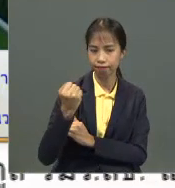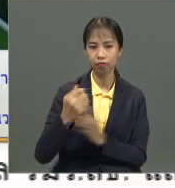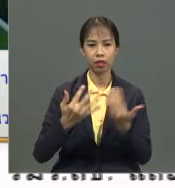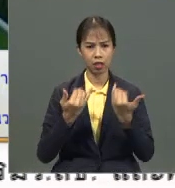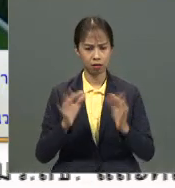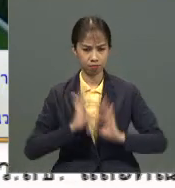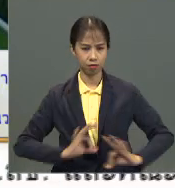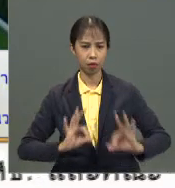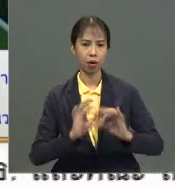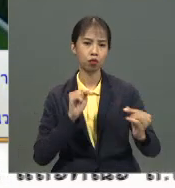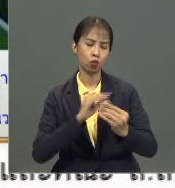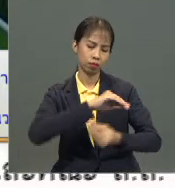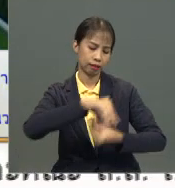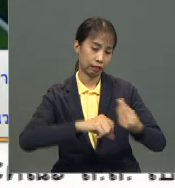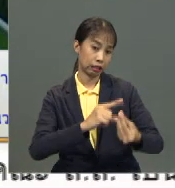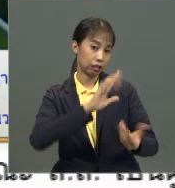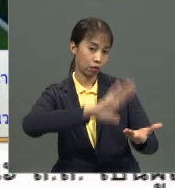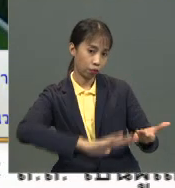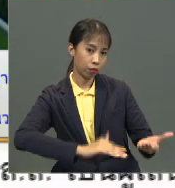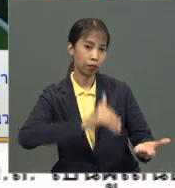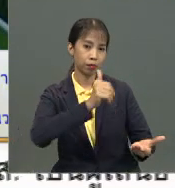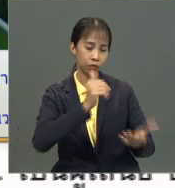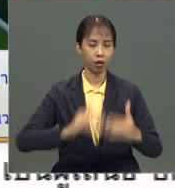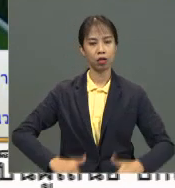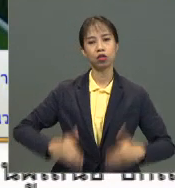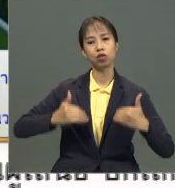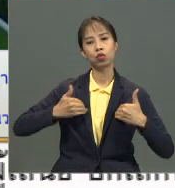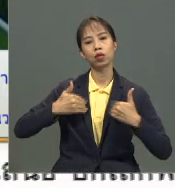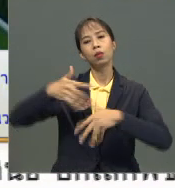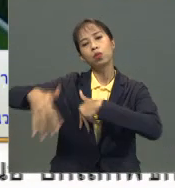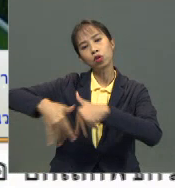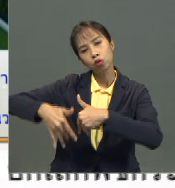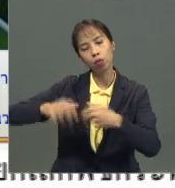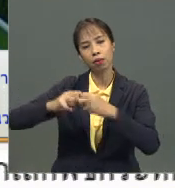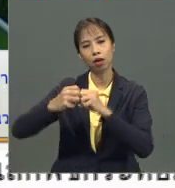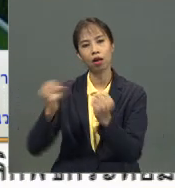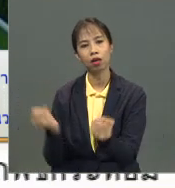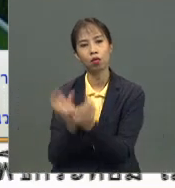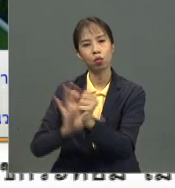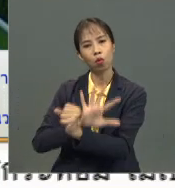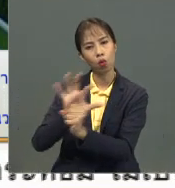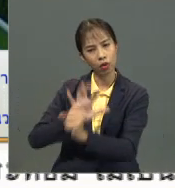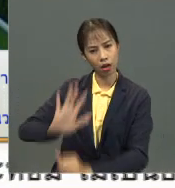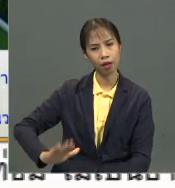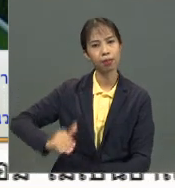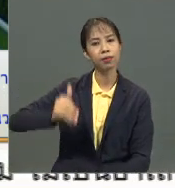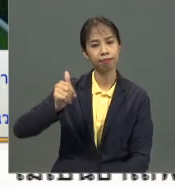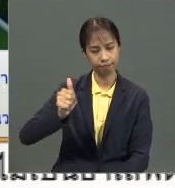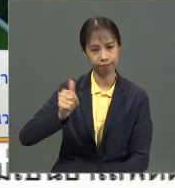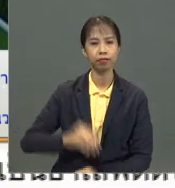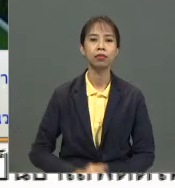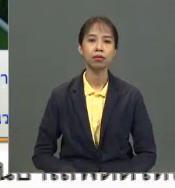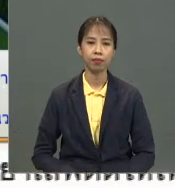ให้ความสำคัญกับการฟื้นฟูเศรษฐกิจและคุณภาพชีวิตของประชาชนที่รับผลกระทบจากสถานการณ์การระบาดของโรคติดเชื้อไวรัสโคโรนา